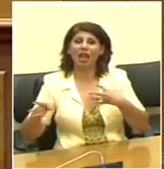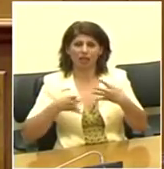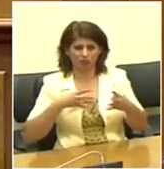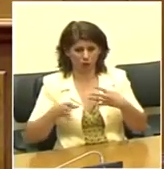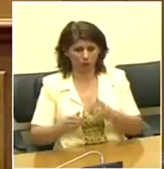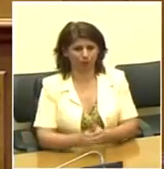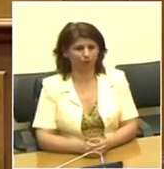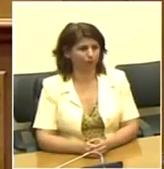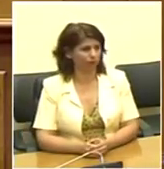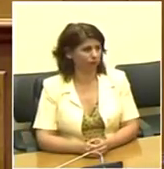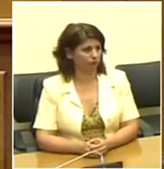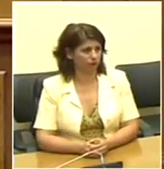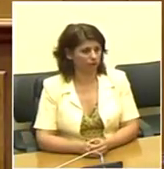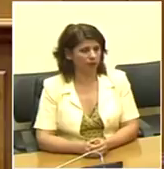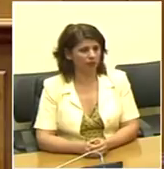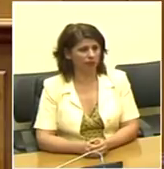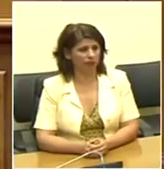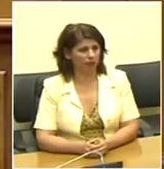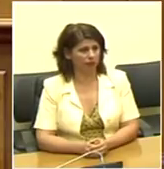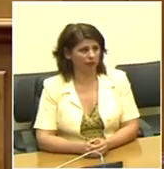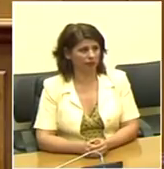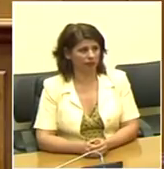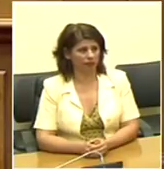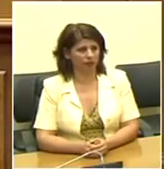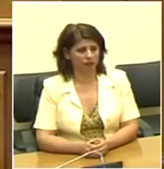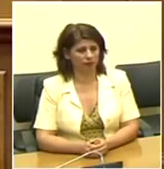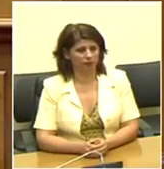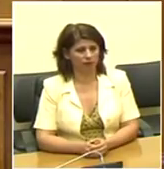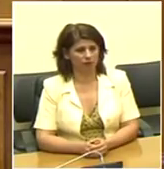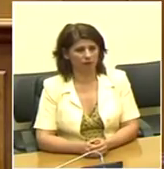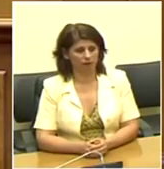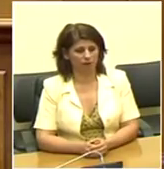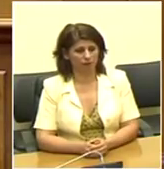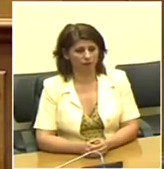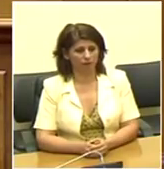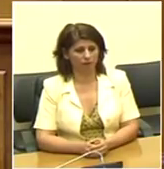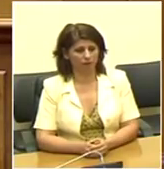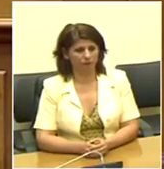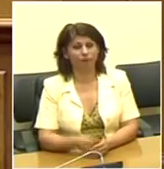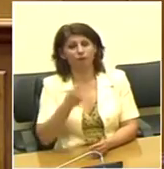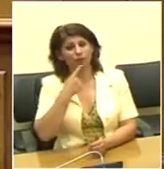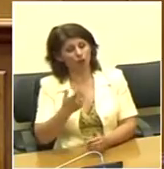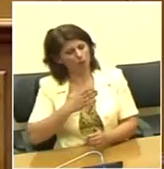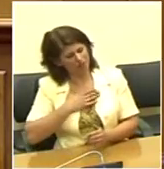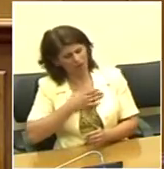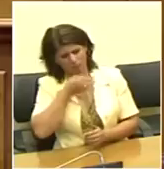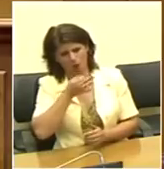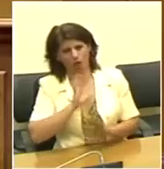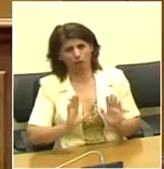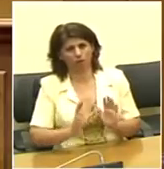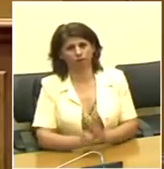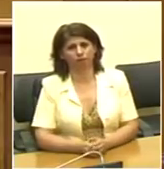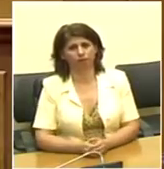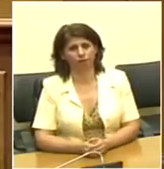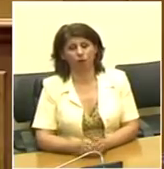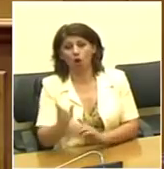στον αντιλαϊκισμό. Το είπε καλά ο Σταύρος Θοδωράκης αυτό. Να το πω με τα δικά μου λόγια.